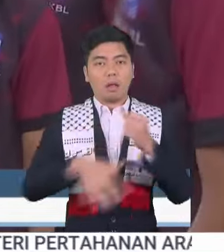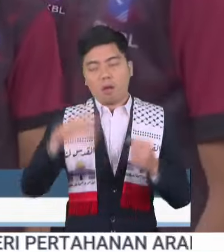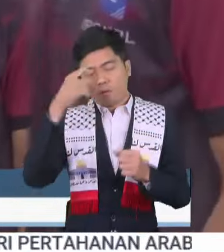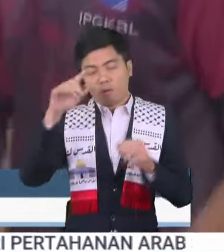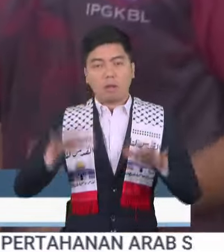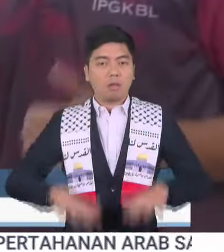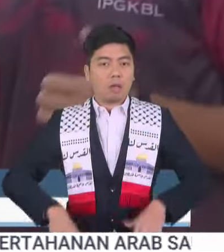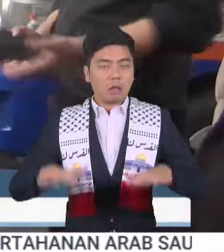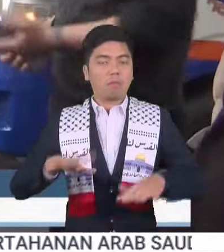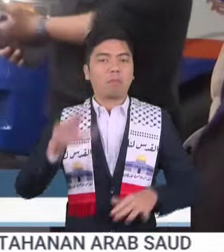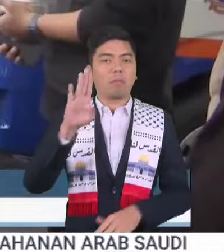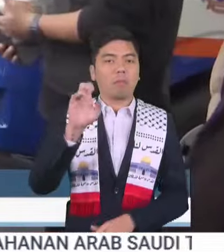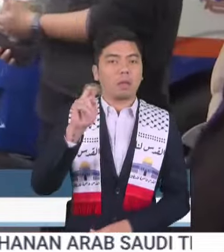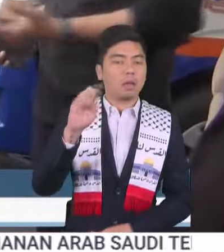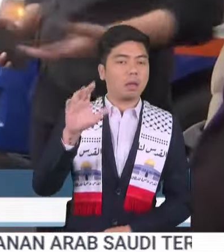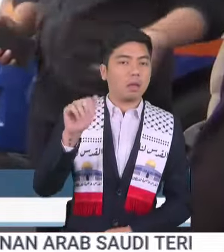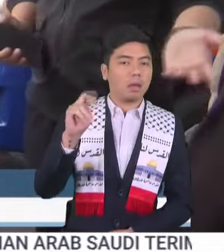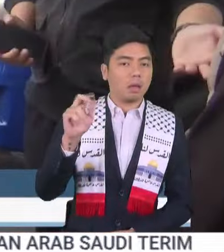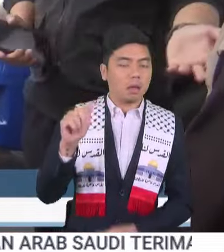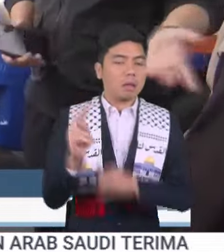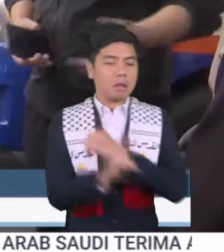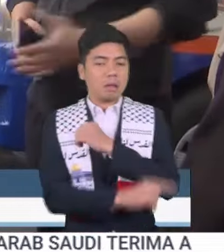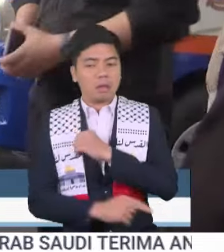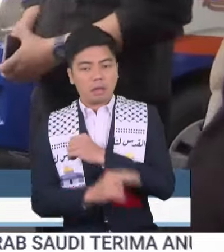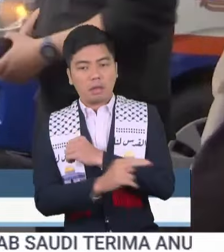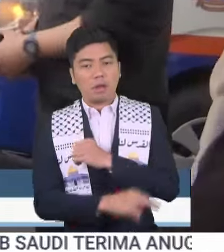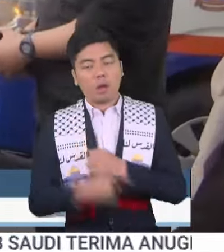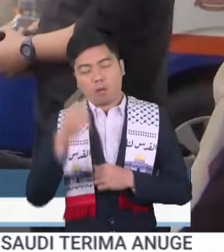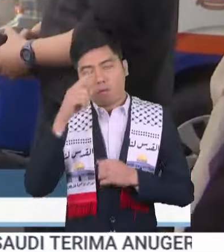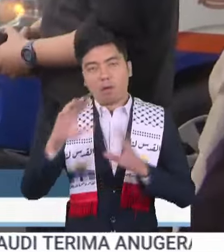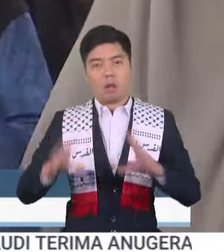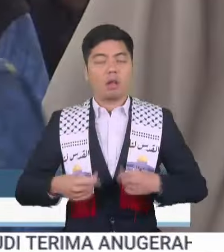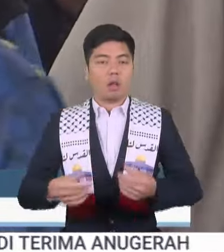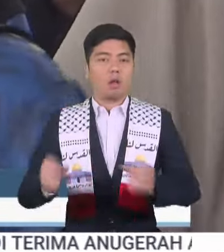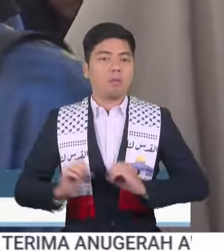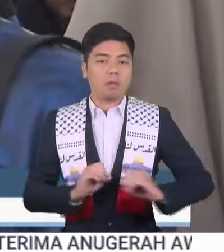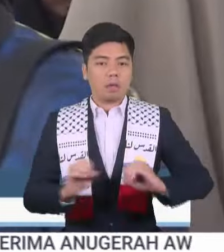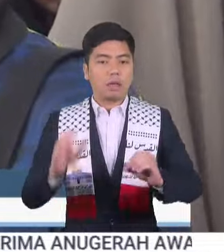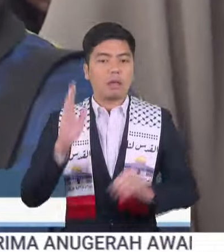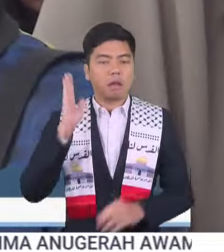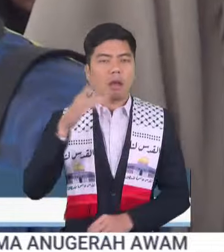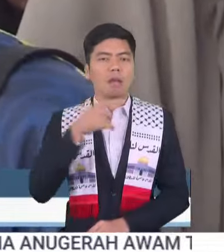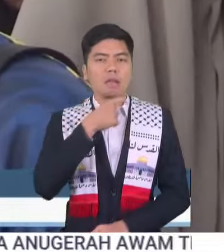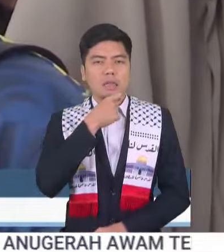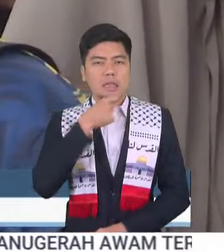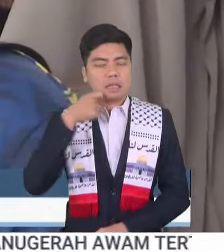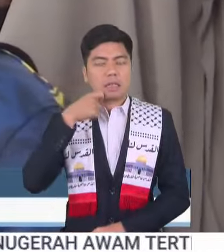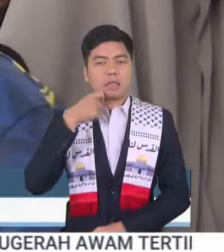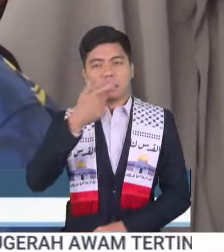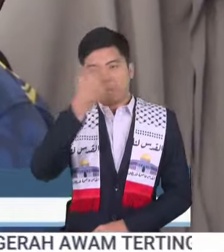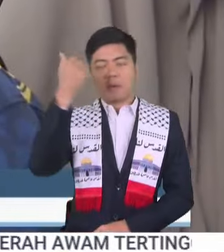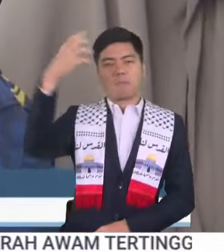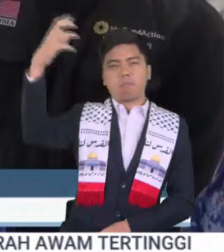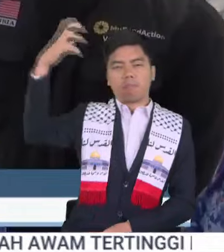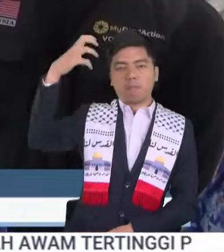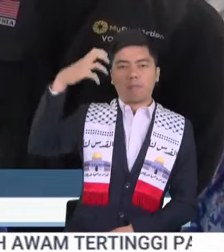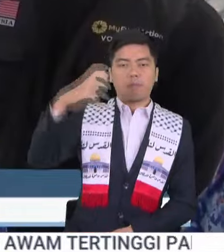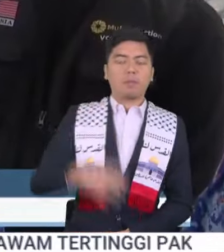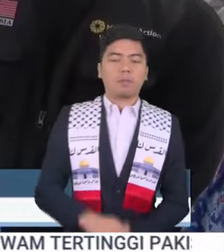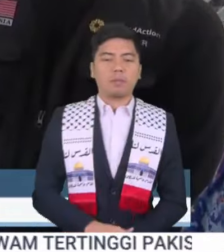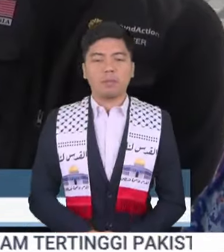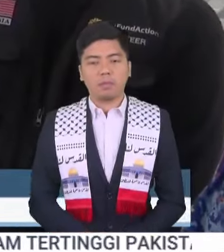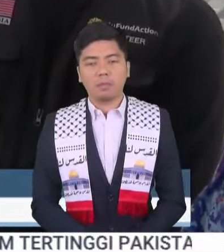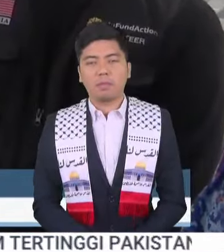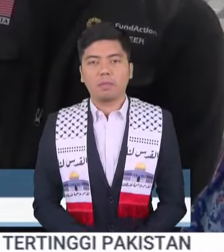negeri JBPN Sarawak dalam memudahkan operasi bantuan di kawasan yang mengalami kekeringan air berikutan cuaca panas.